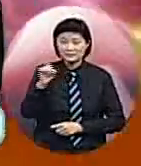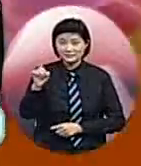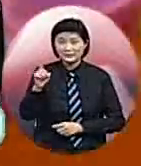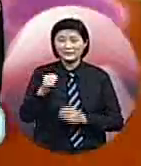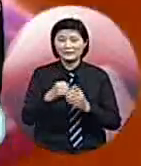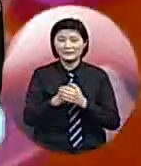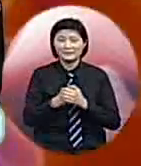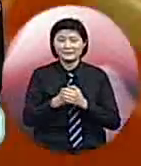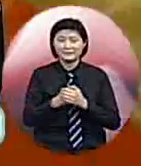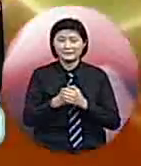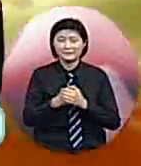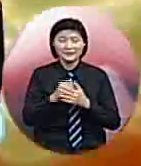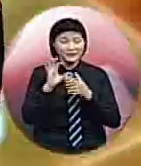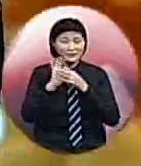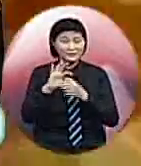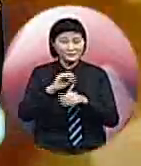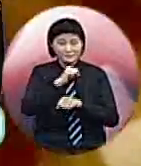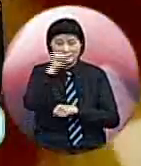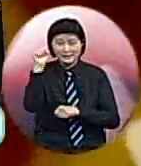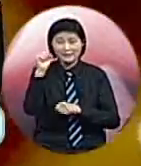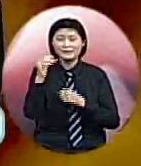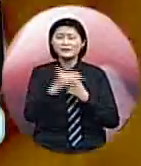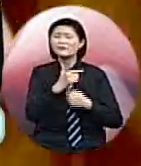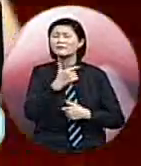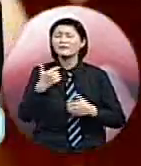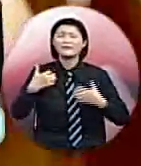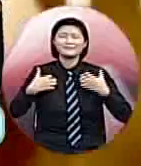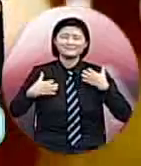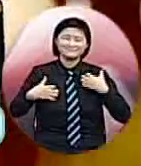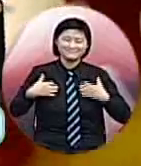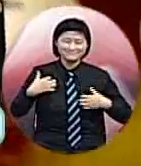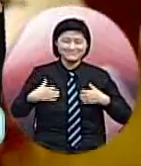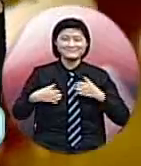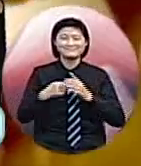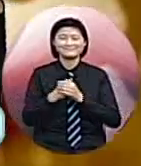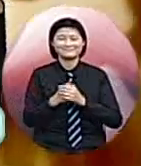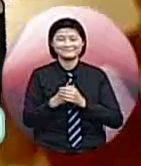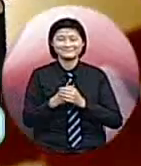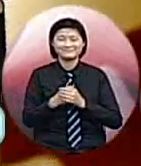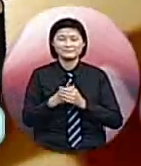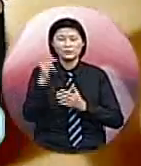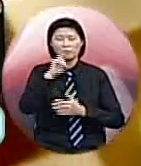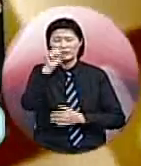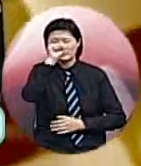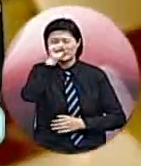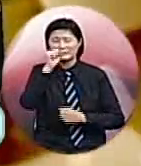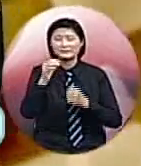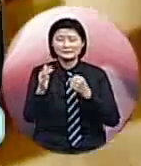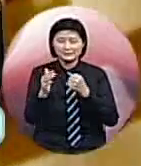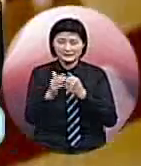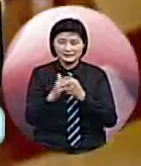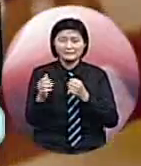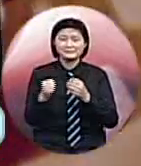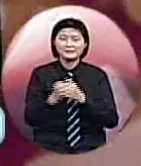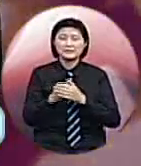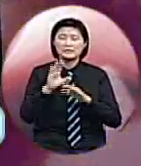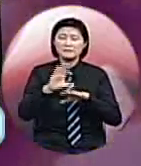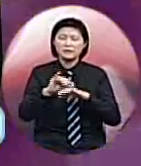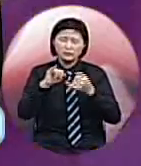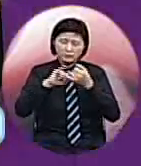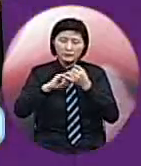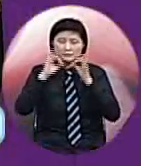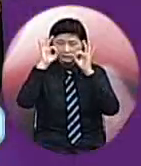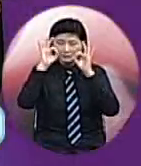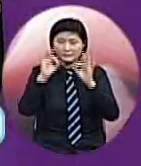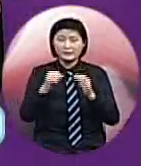연결이 예. 좀 잘 돼가지고. 예. 아 너무 반가워요 진짜. 반갑습니다. 예 노래를 너무 좋아하다 보니까 이게 예. 그래도 제가 이 방송을 꼭 보거든요